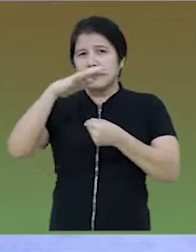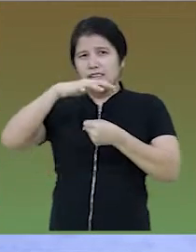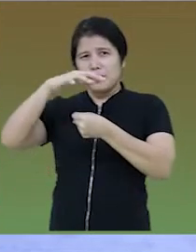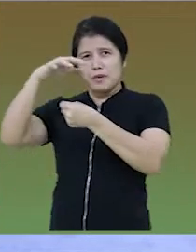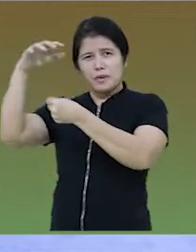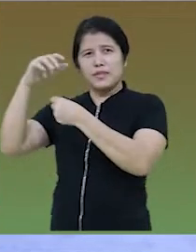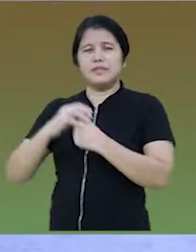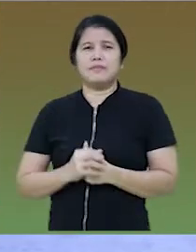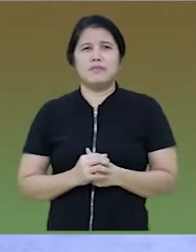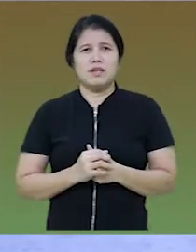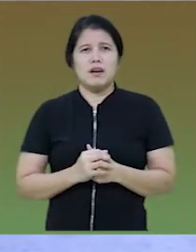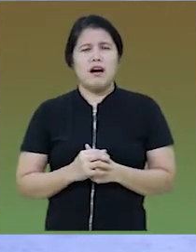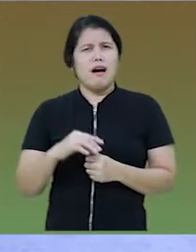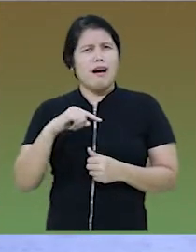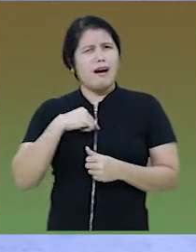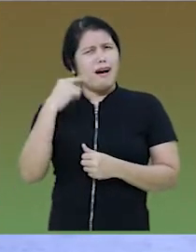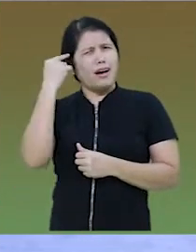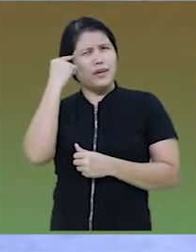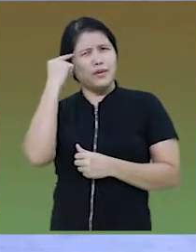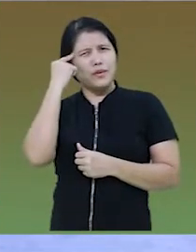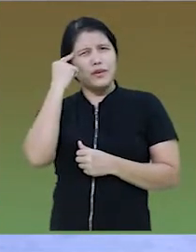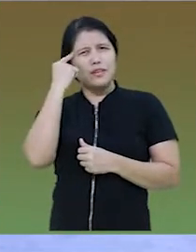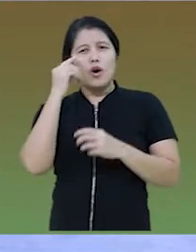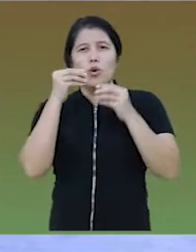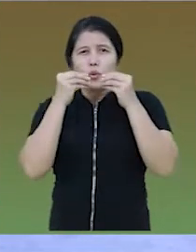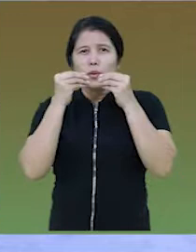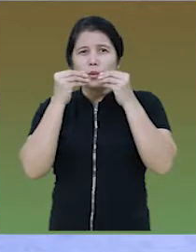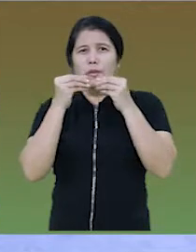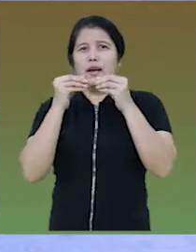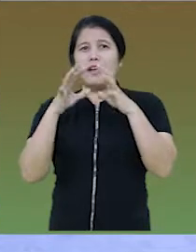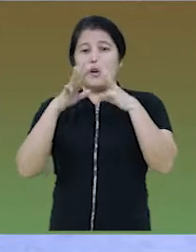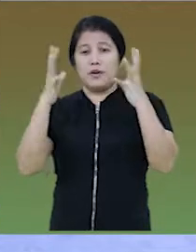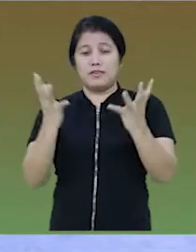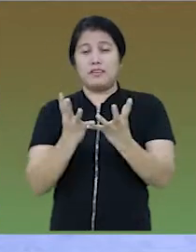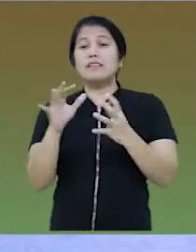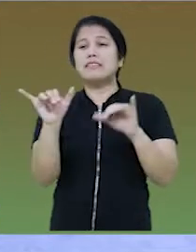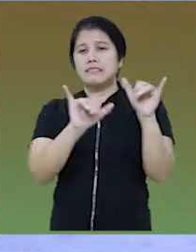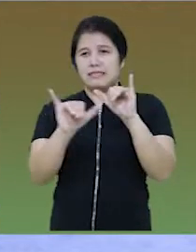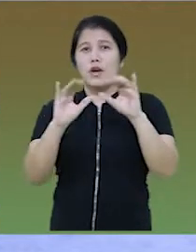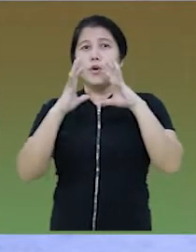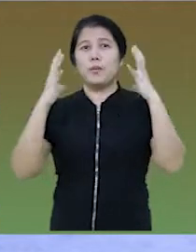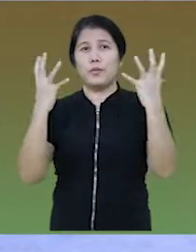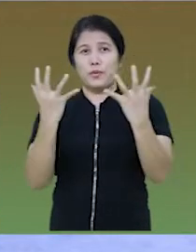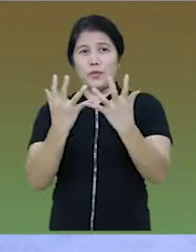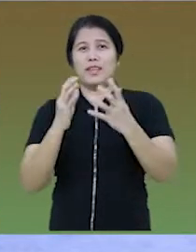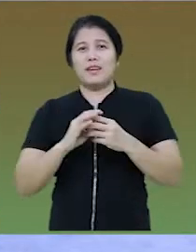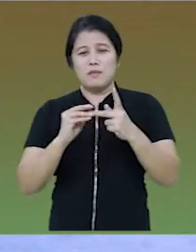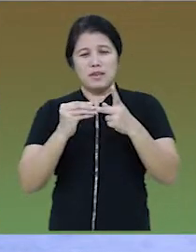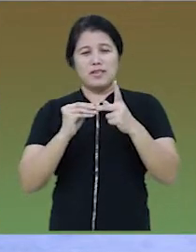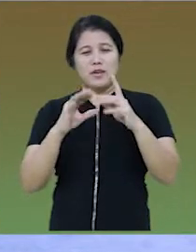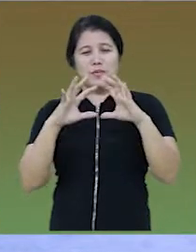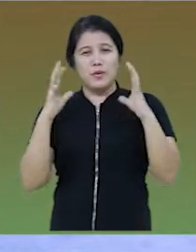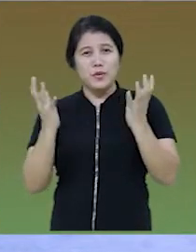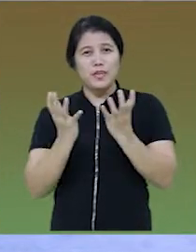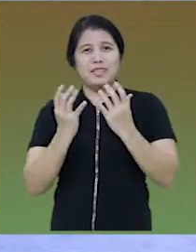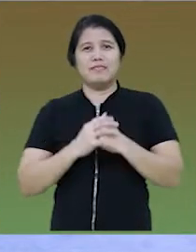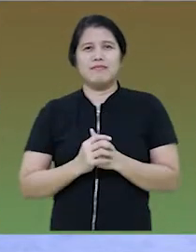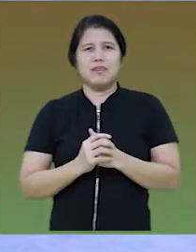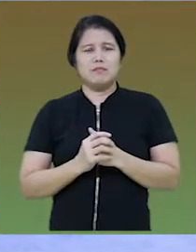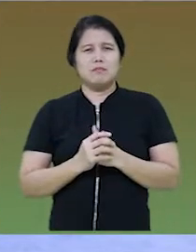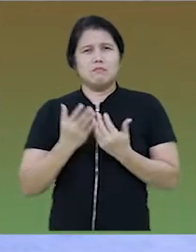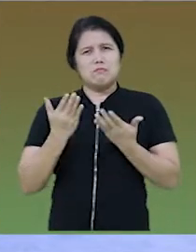balloon. Akala ko pa naman hinihipa ng hangin ang hot air balloon, katulad ng mga lobo at plastic balloon. Ikaw talaga